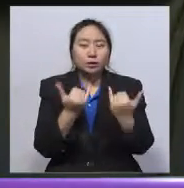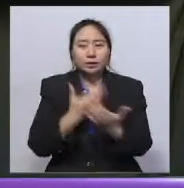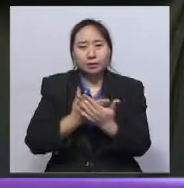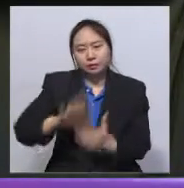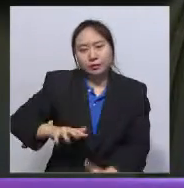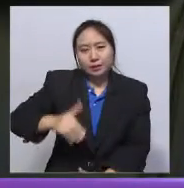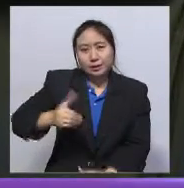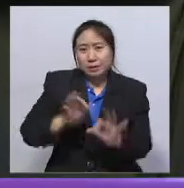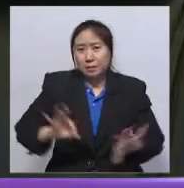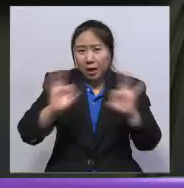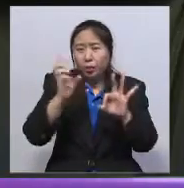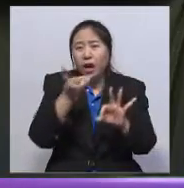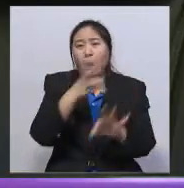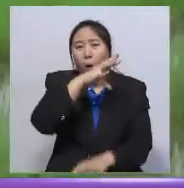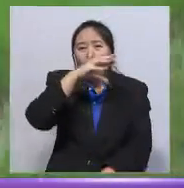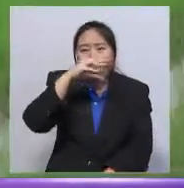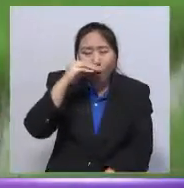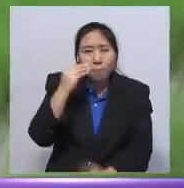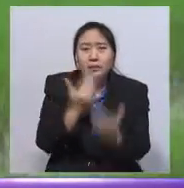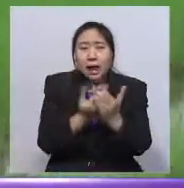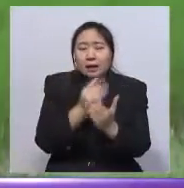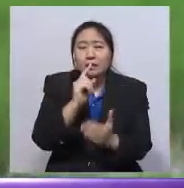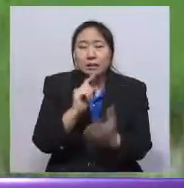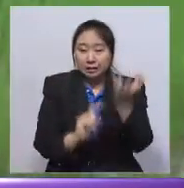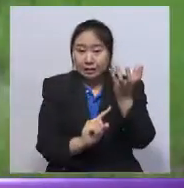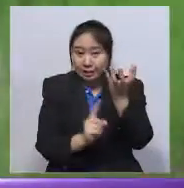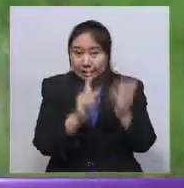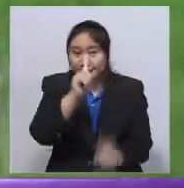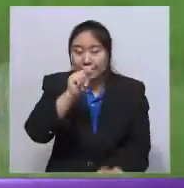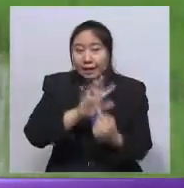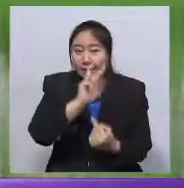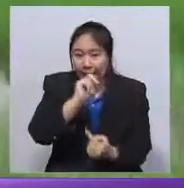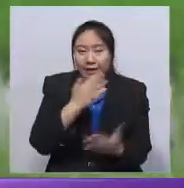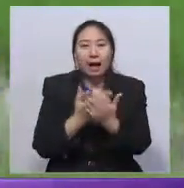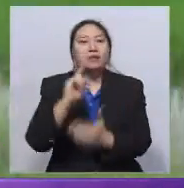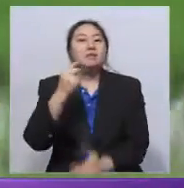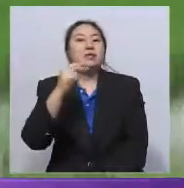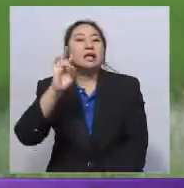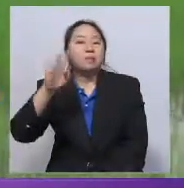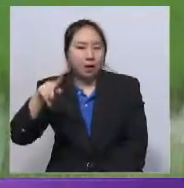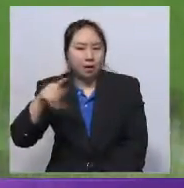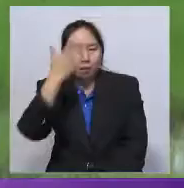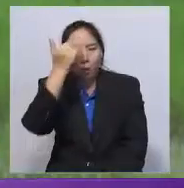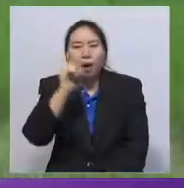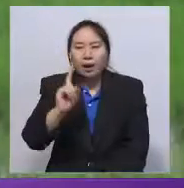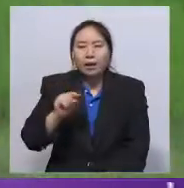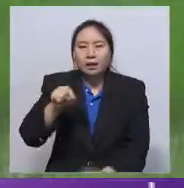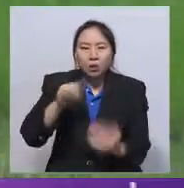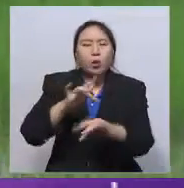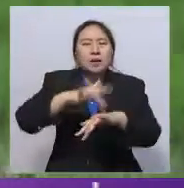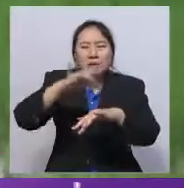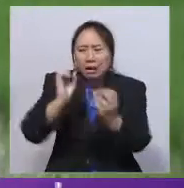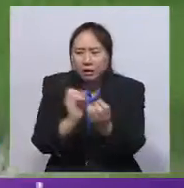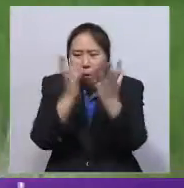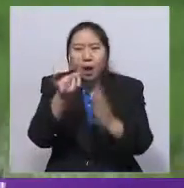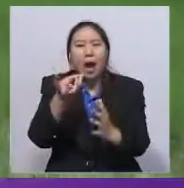ขึ้นโดยเฉพาะข้าวหอมมะลิสูงถึง 17,000 บาทต่อตันซึ่งเกิดจากปริมาณข้าวที่ลดลงจากความเสียหายทางธรรมช